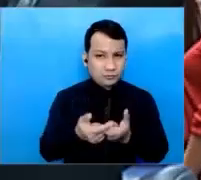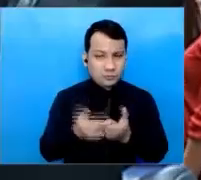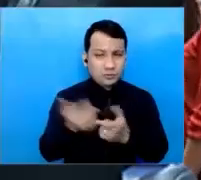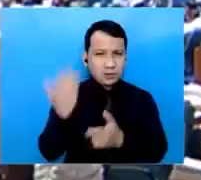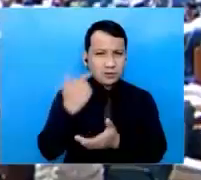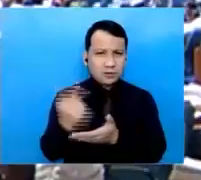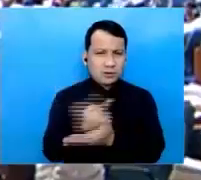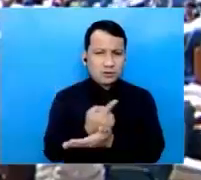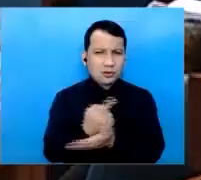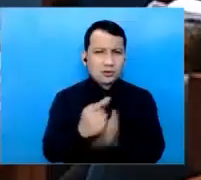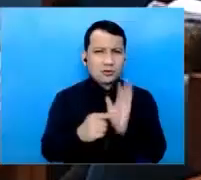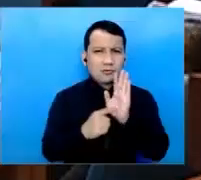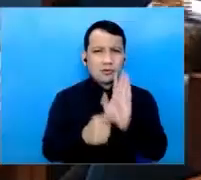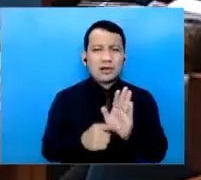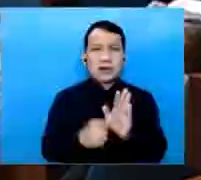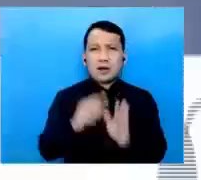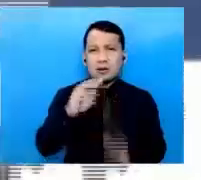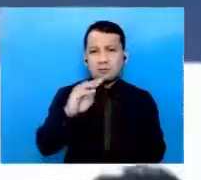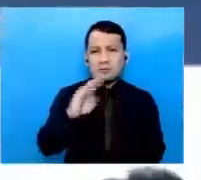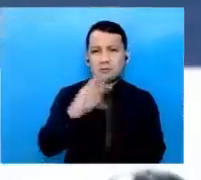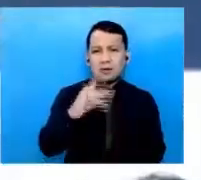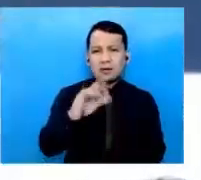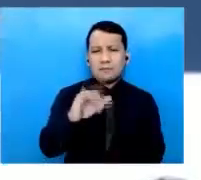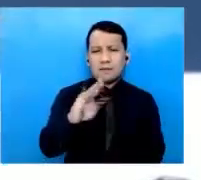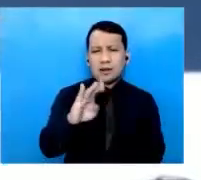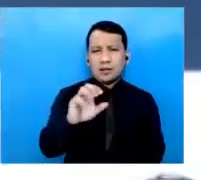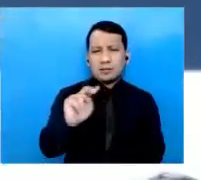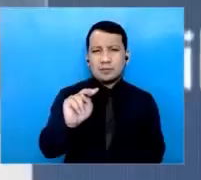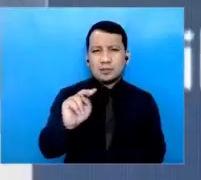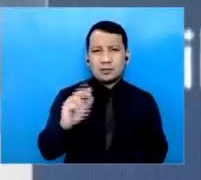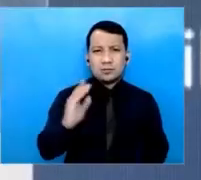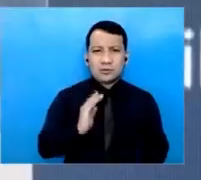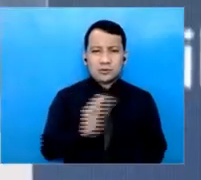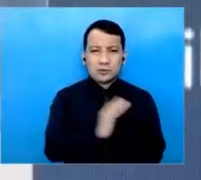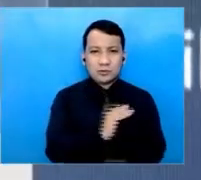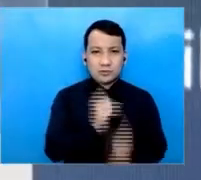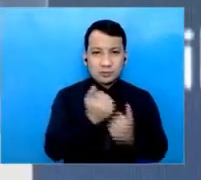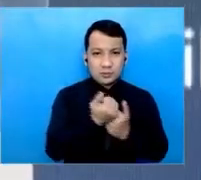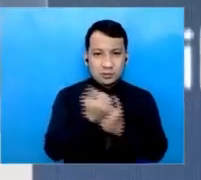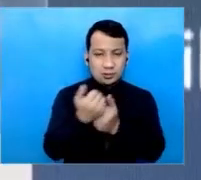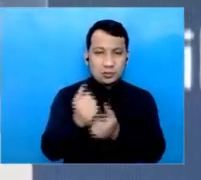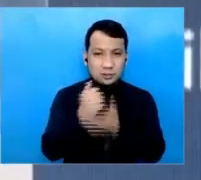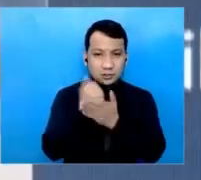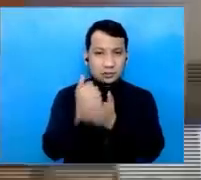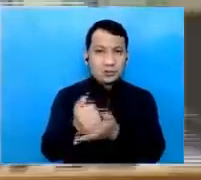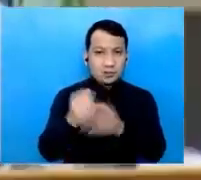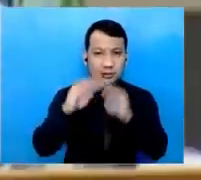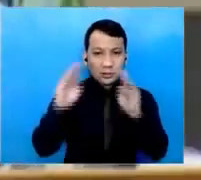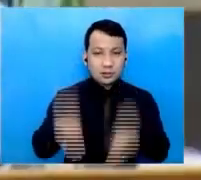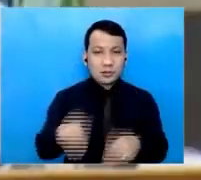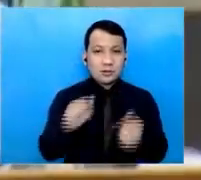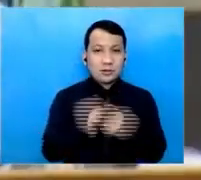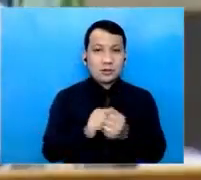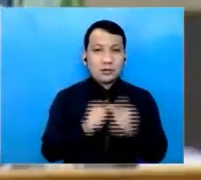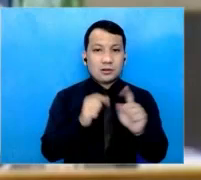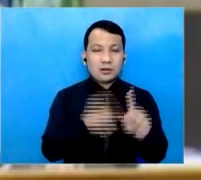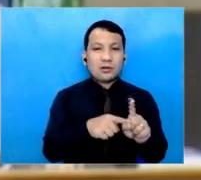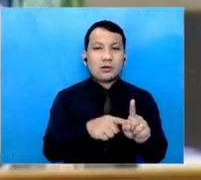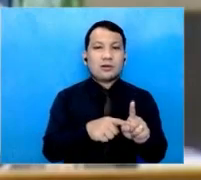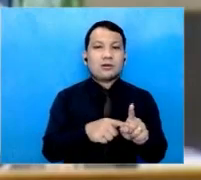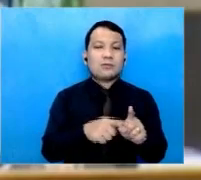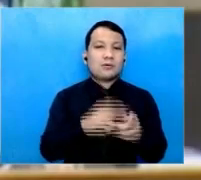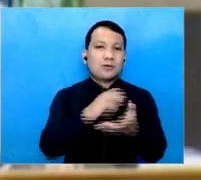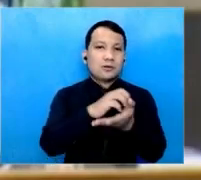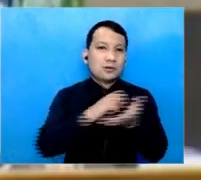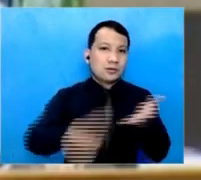mga taga-Makabayan Block, karamihan sa mga kongresistang tumulong sa agenda ng Malacanang, kasama na dyan ang pagkatay sa prangkisa